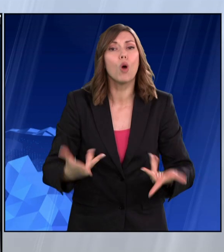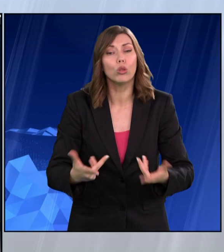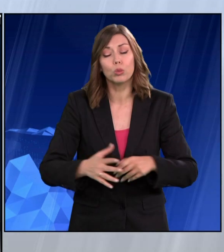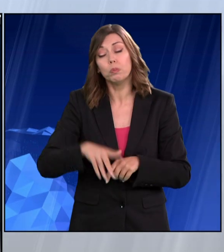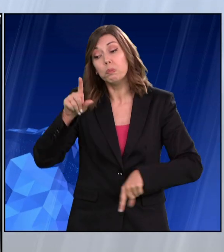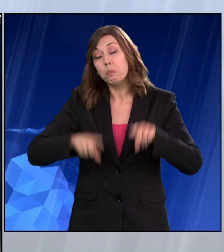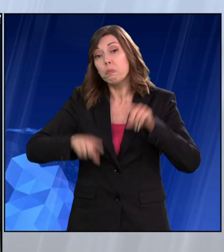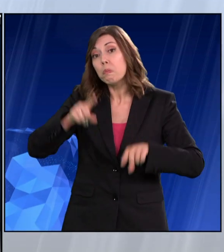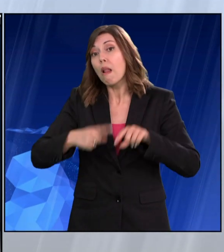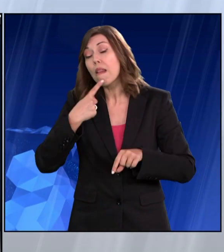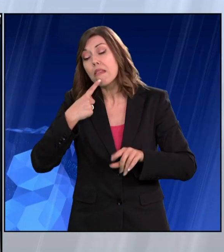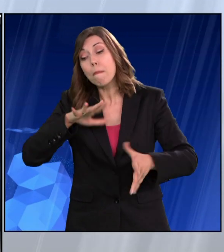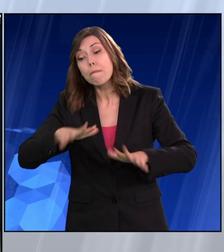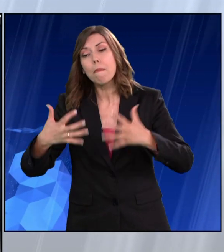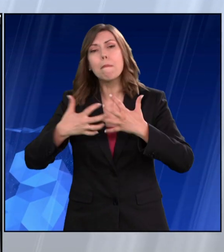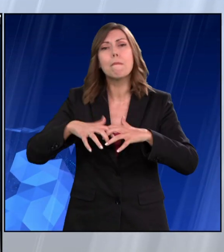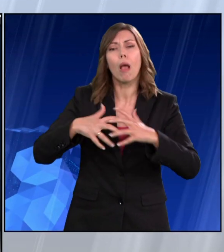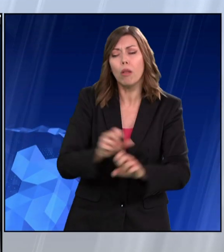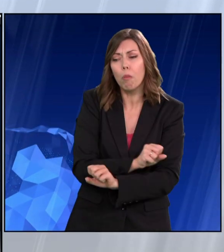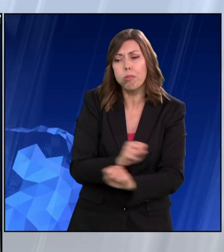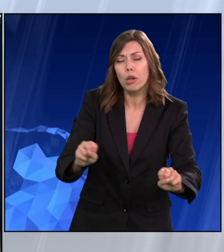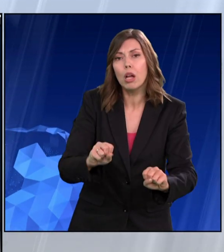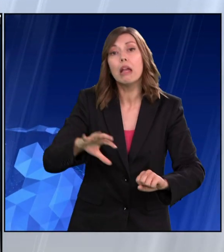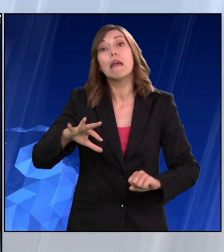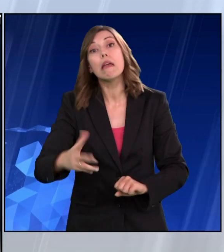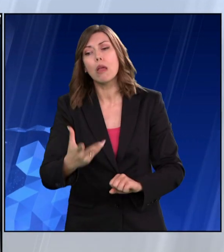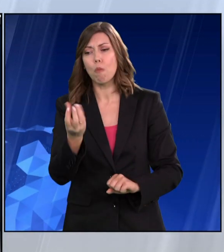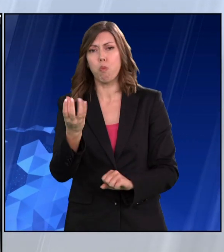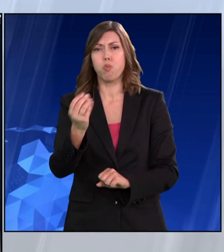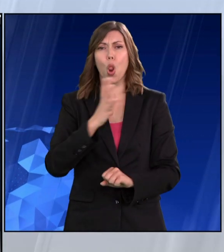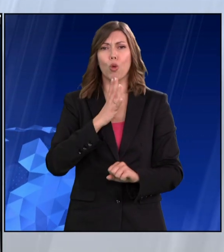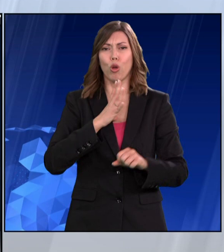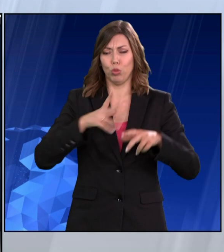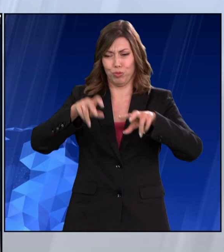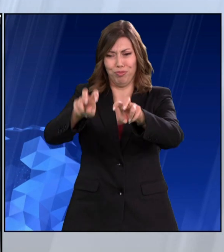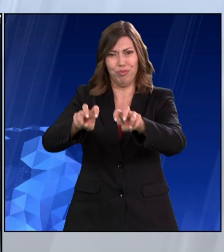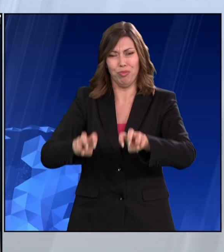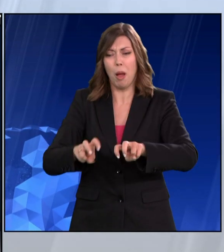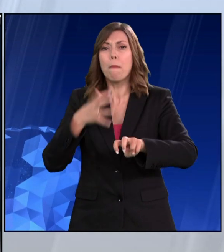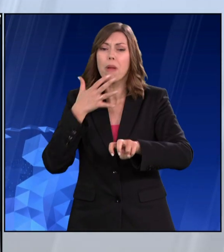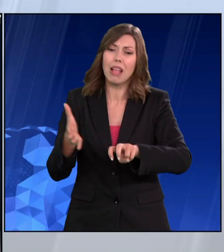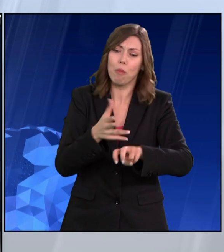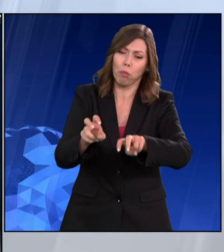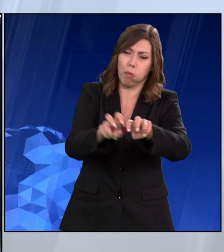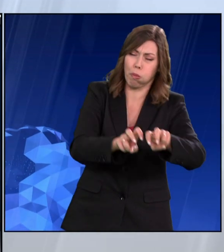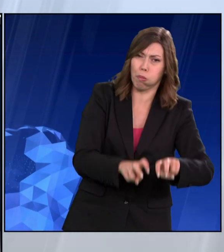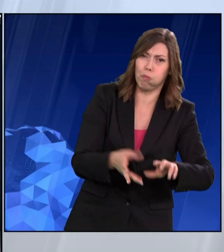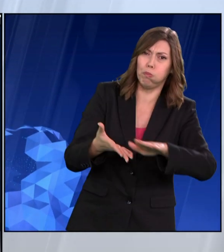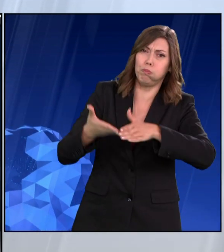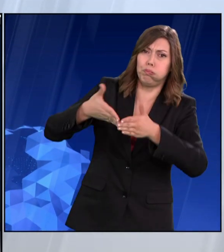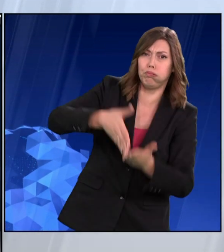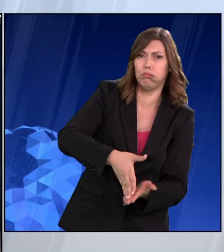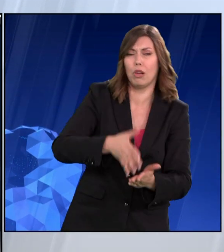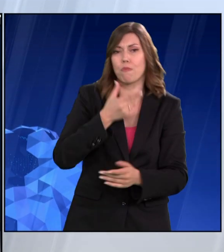βλάβη και για απότομη μετακίνηση μεγάλου αριθμού επιβενόντων που προκάλεσε αστάθεια, ενώ δεν έχει διευκρινιστεί αν και ποιο